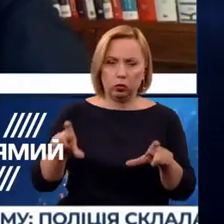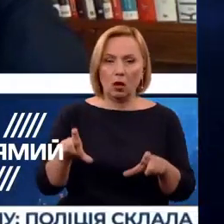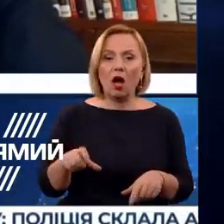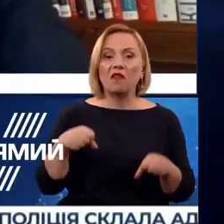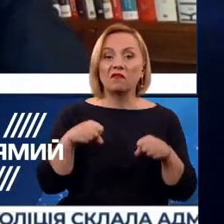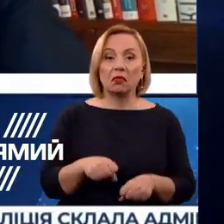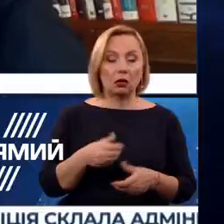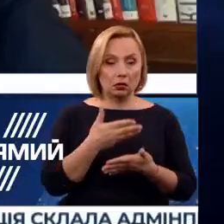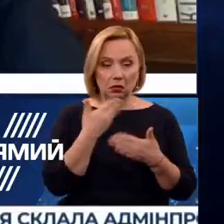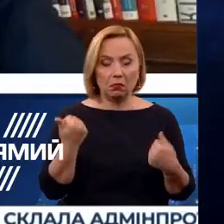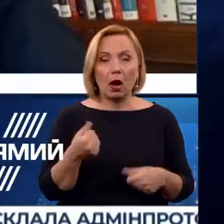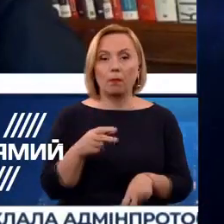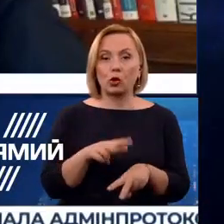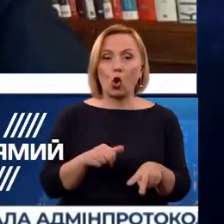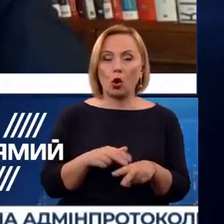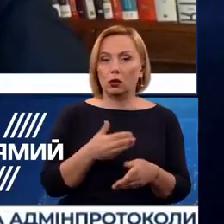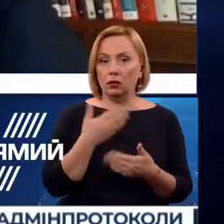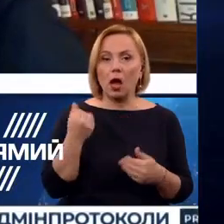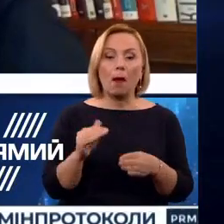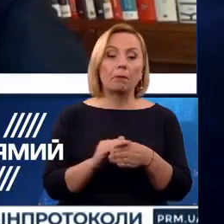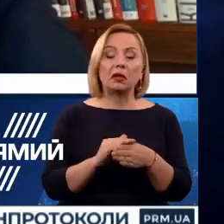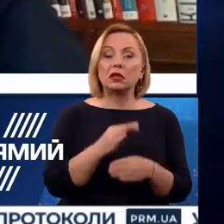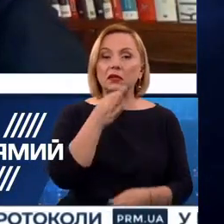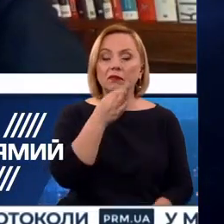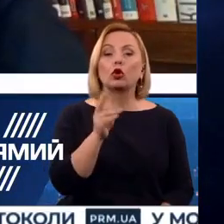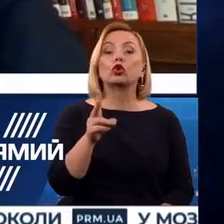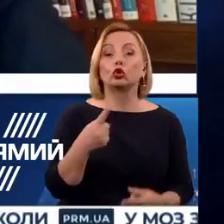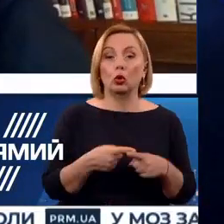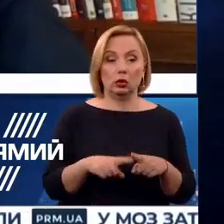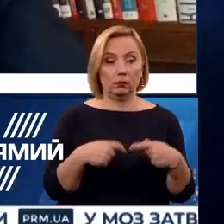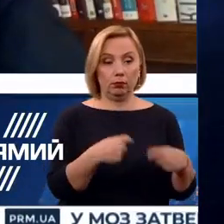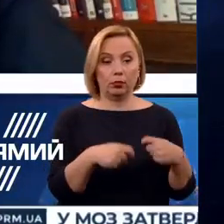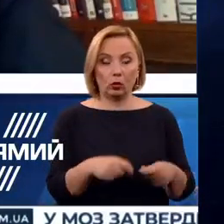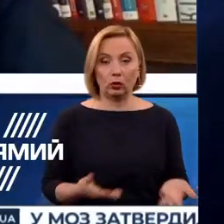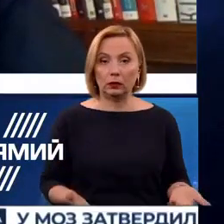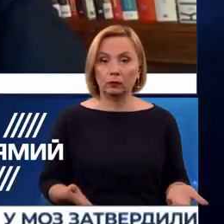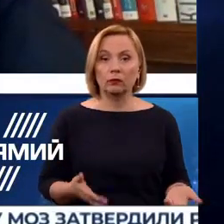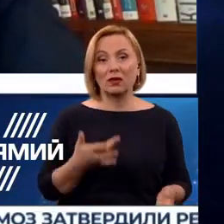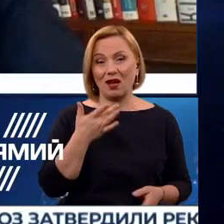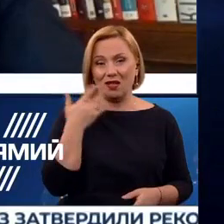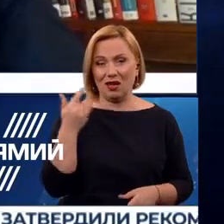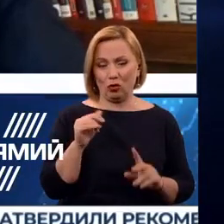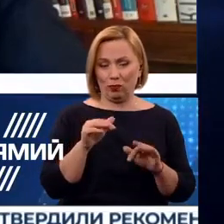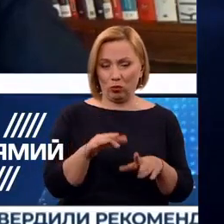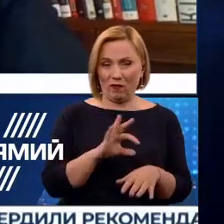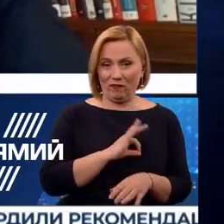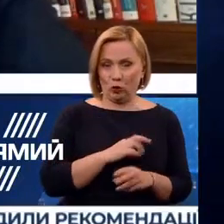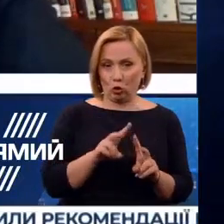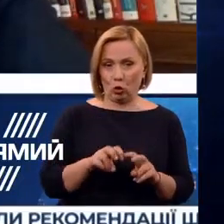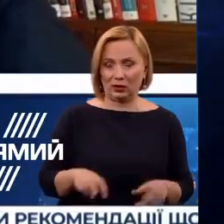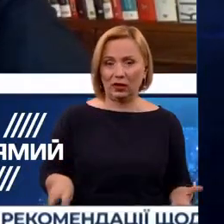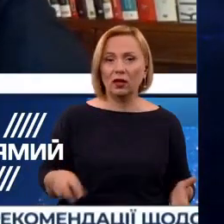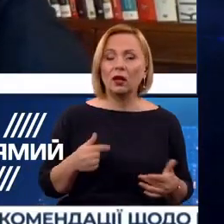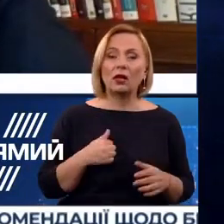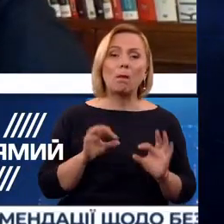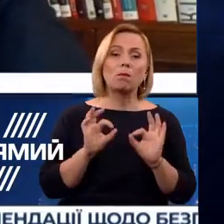ні правоохоронних органів, і досі не назвали прізвища цих мародерів. Хоча насправді дуже легко провести ці розслідування. Я пояснюю